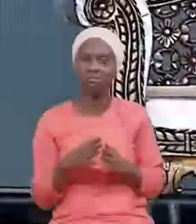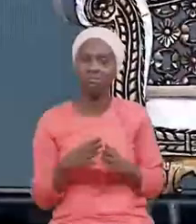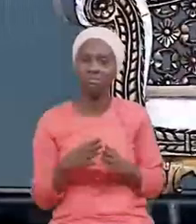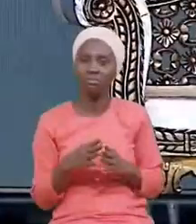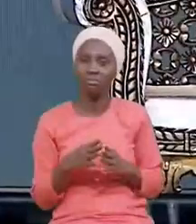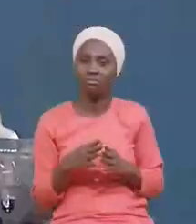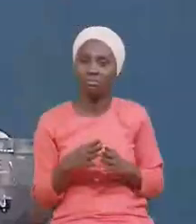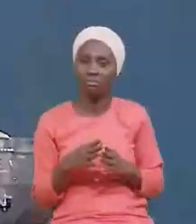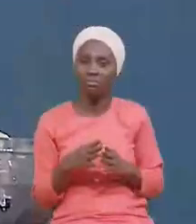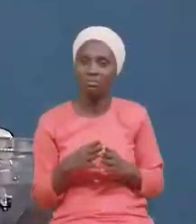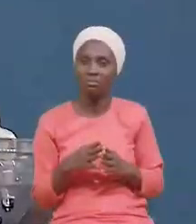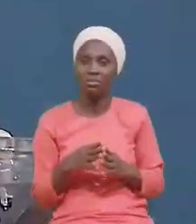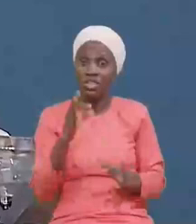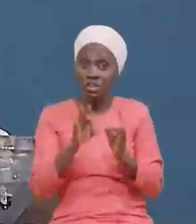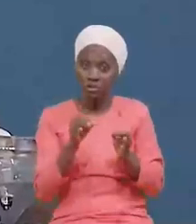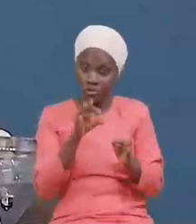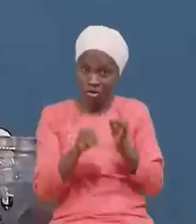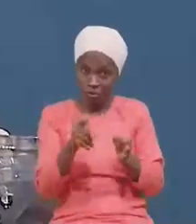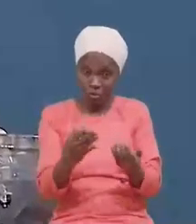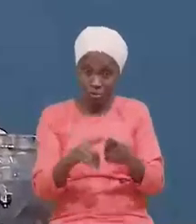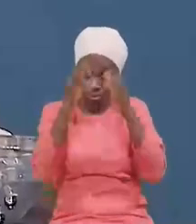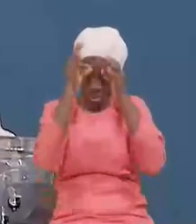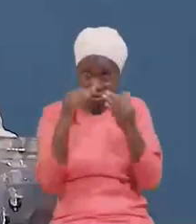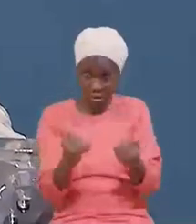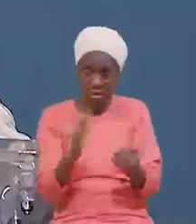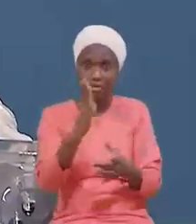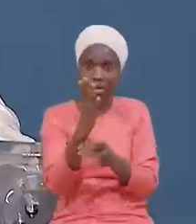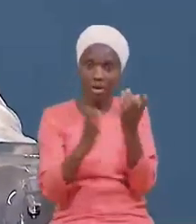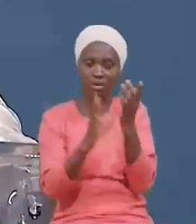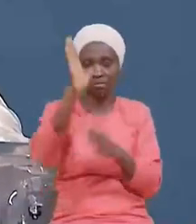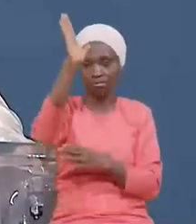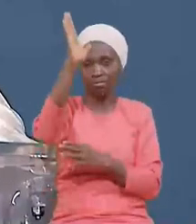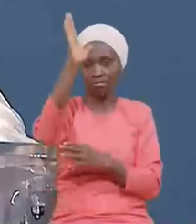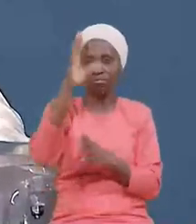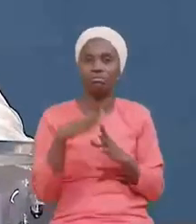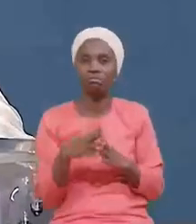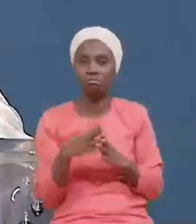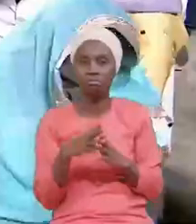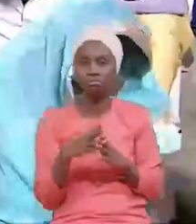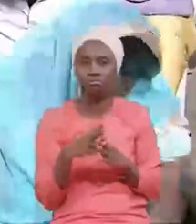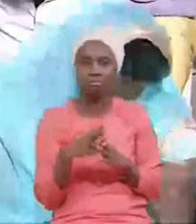Si vous faites cela, levez la main. Vous dites, Seigneur, oui Seigneur, je crois.